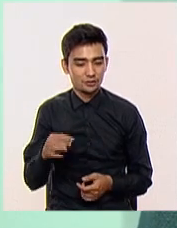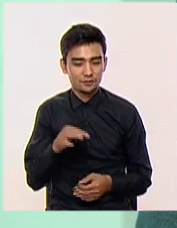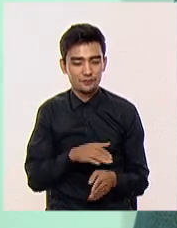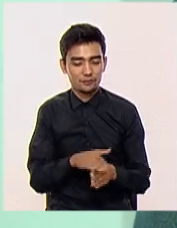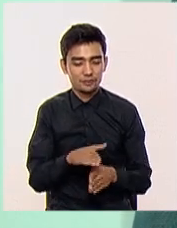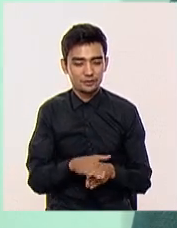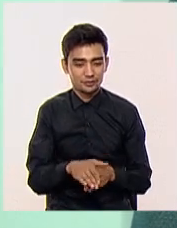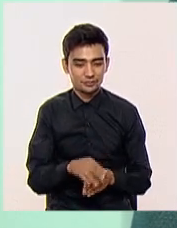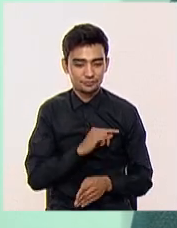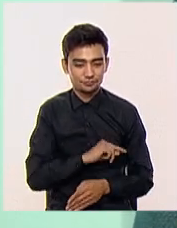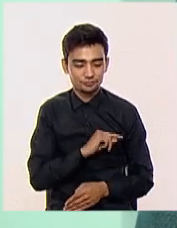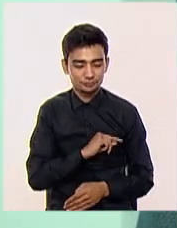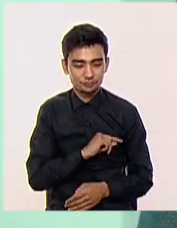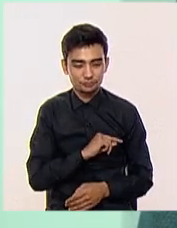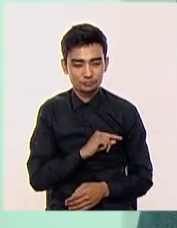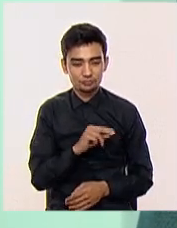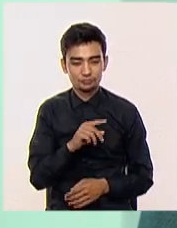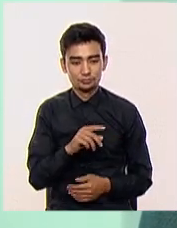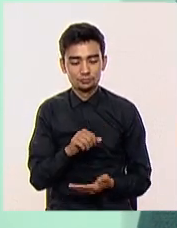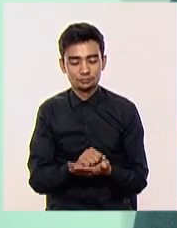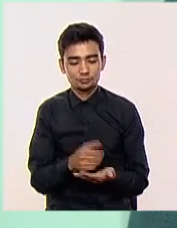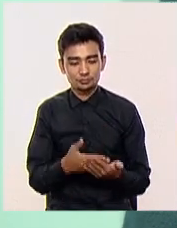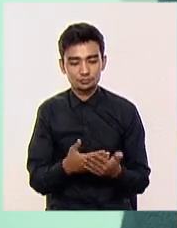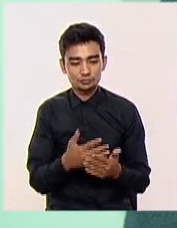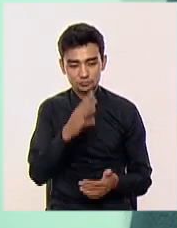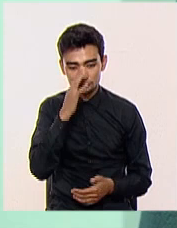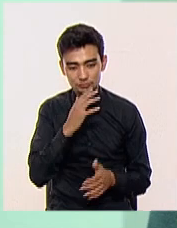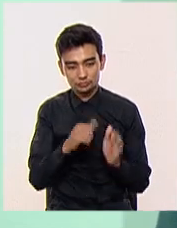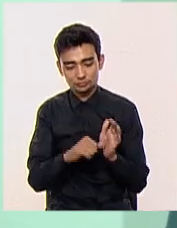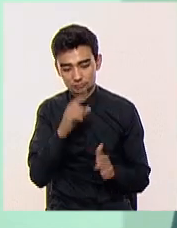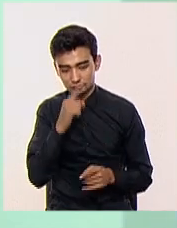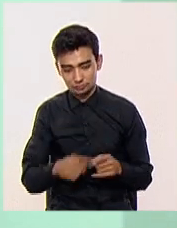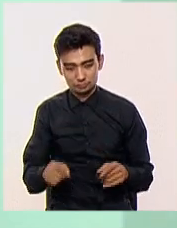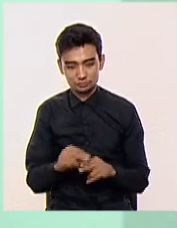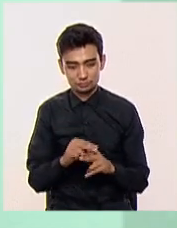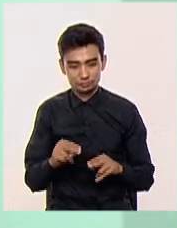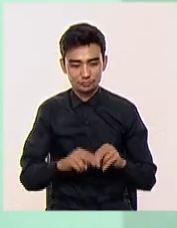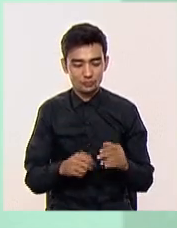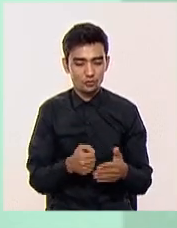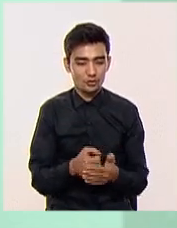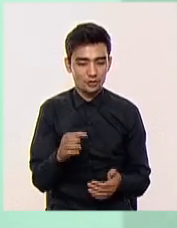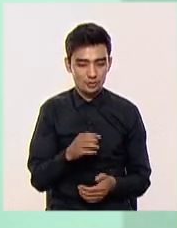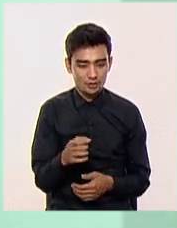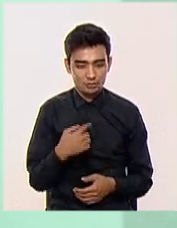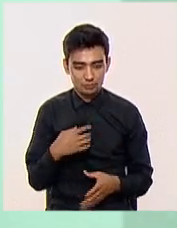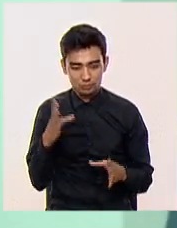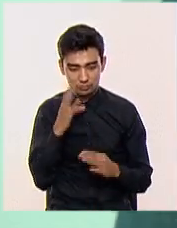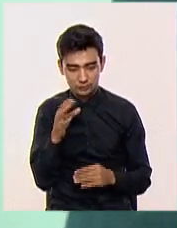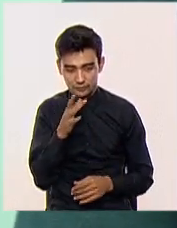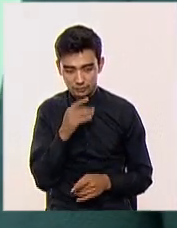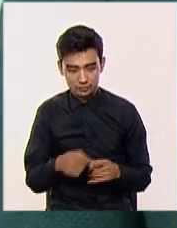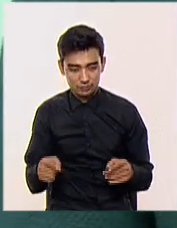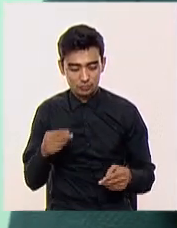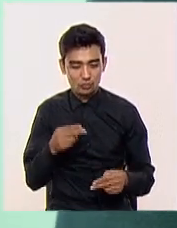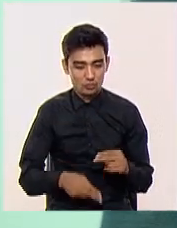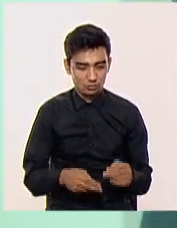выполнение работ занимает порядка 5-6 месяцев. Соответственно, 1 сентября они физически не успевают выполнить эти